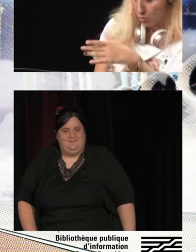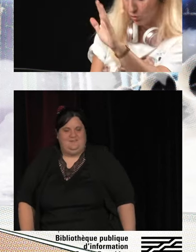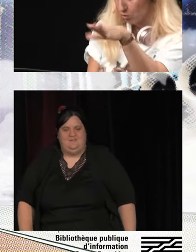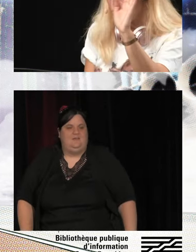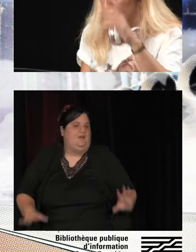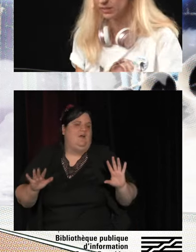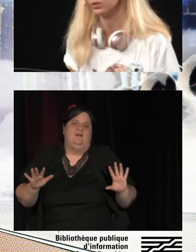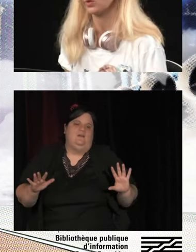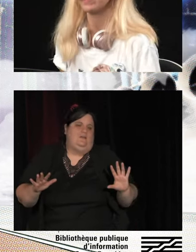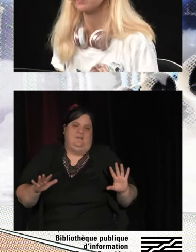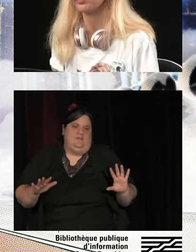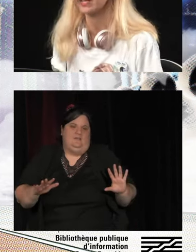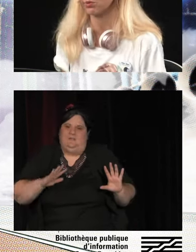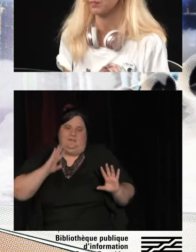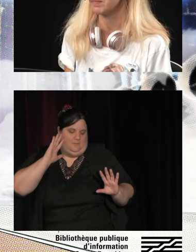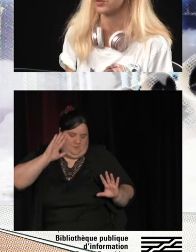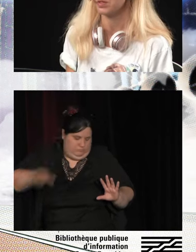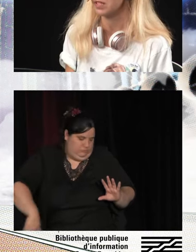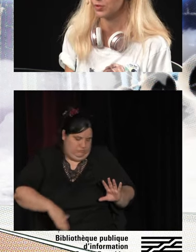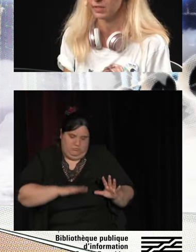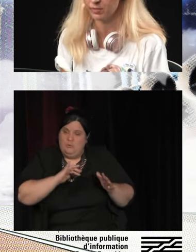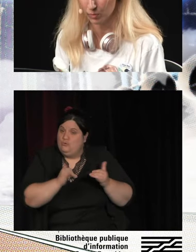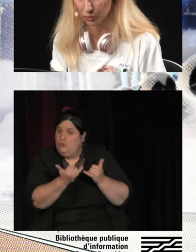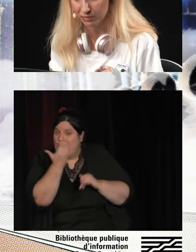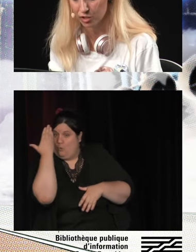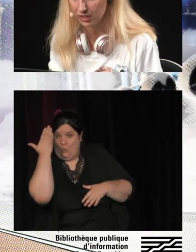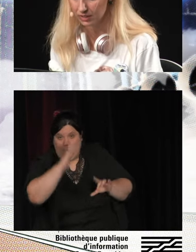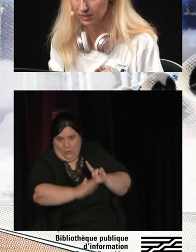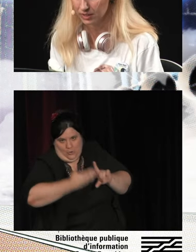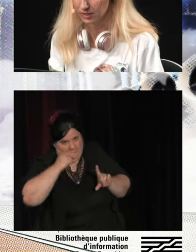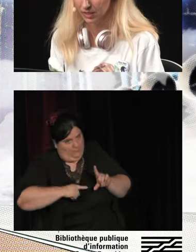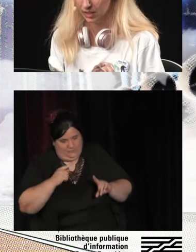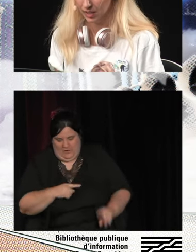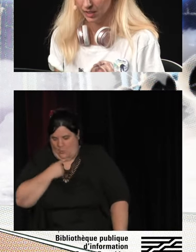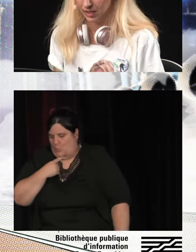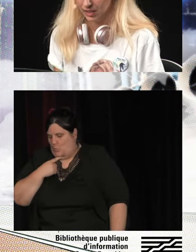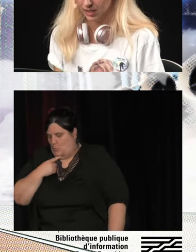Non, mais il faut que le jeu change, là. On reviendra plus tard sur Super Mario World, là, parce que manifestement, on est fâchés.